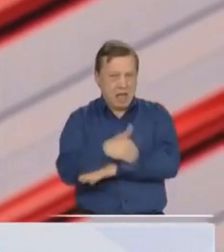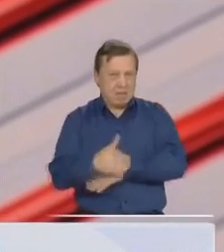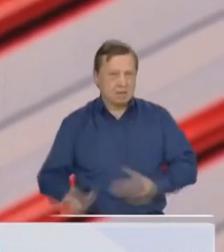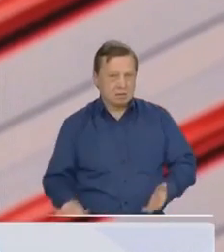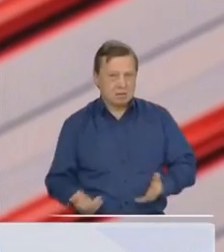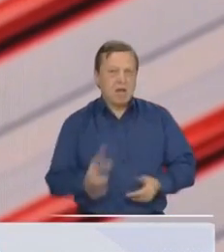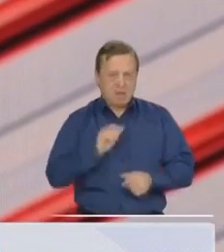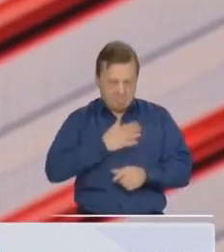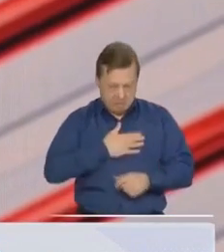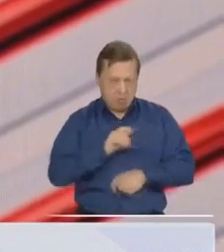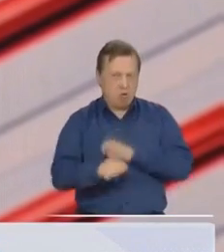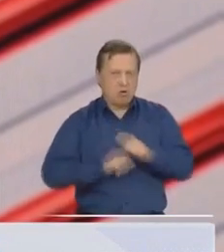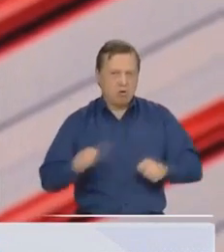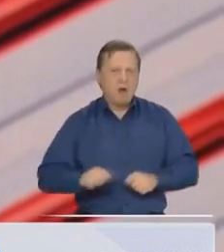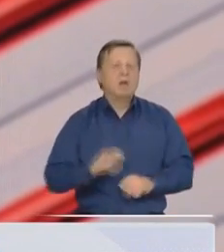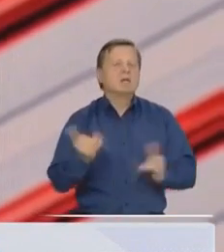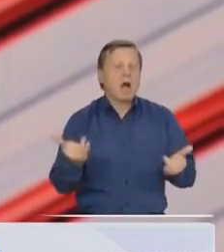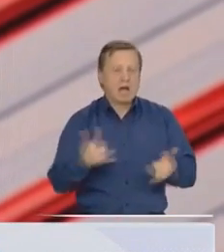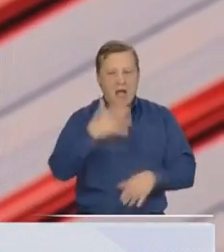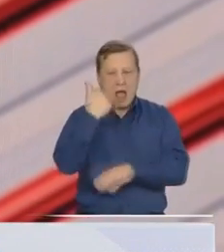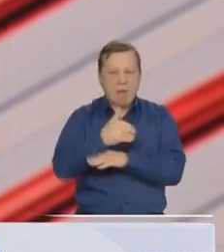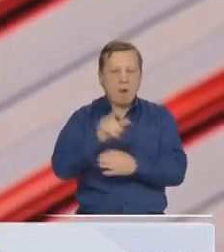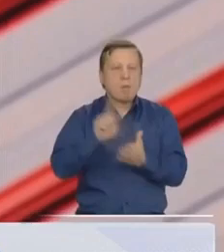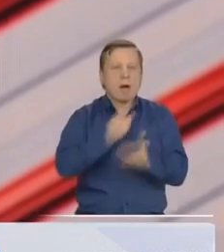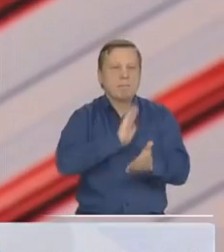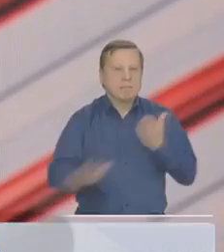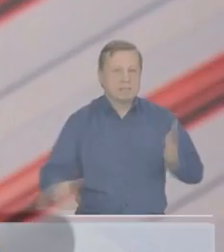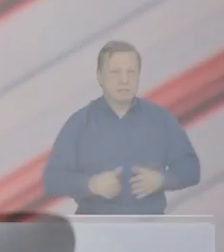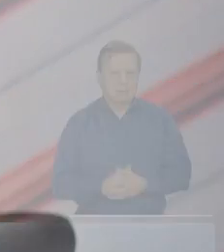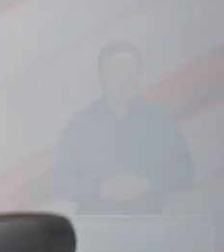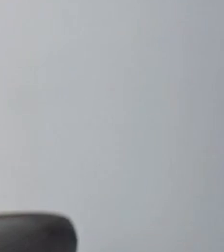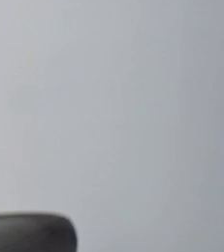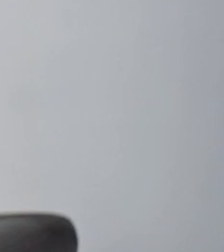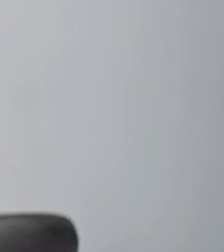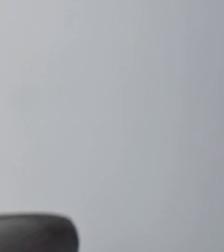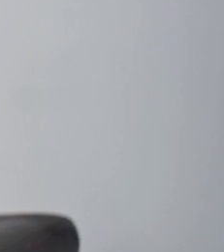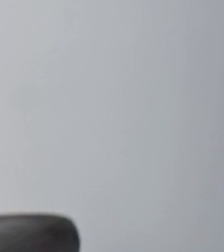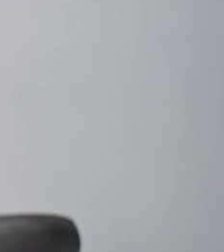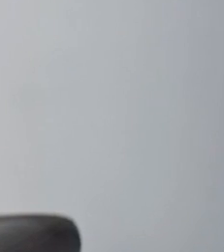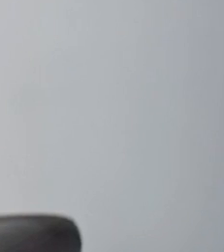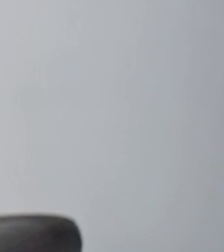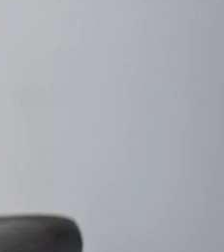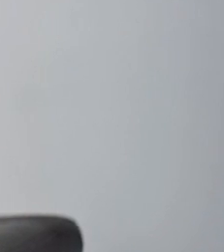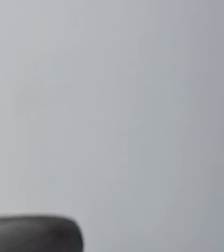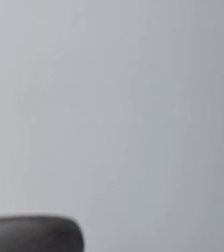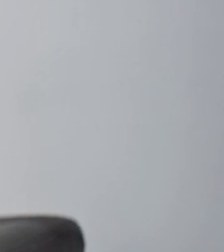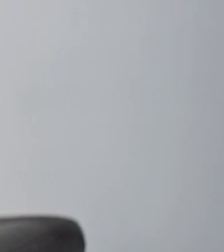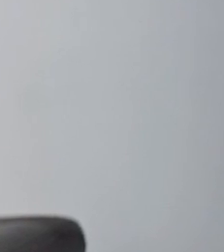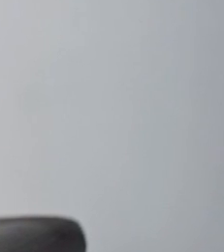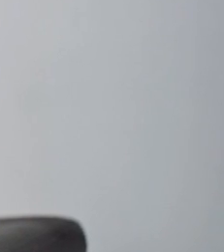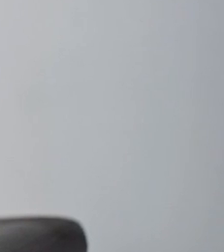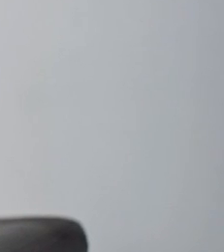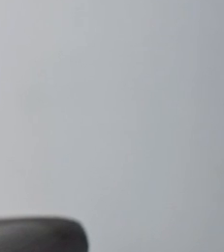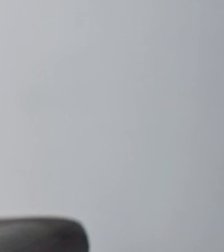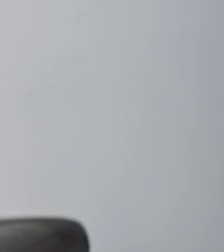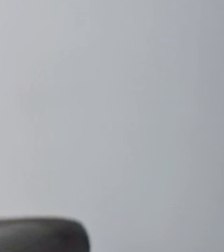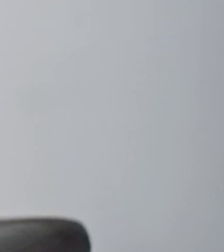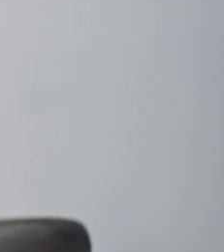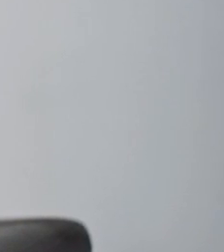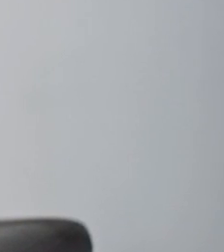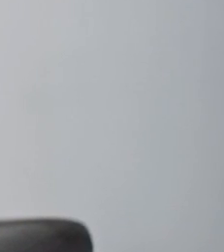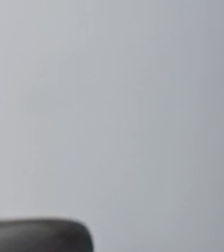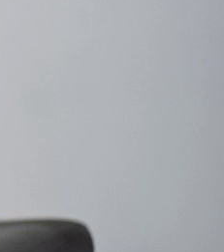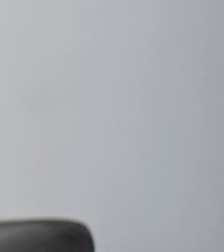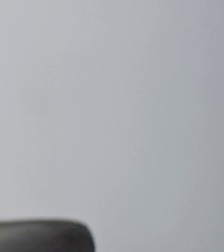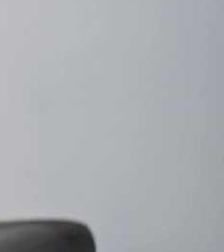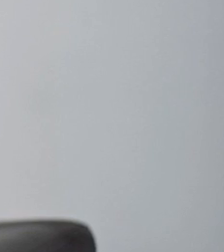emerytura bez podatku na trzecim miejscu umieszczam prezydenta andrzeja dudy oraz mirosława piastowskiego prezydent andrzej duda nie